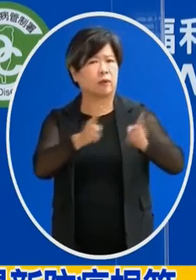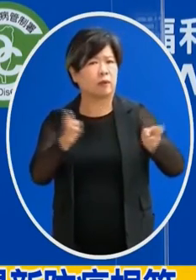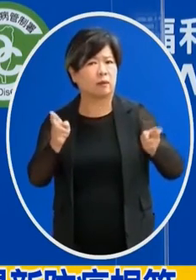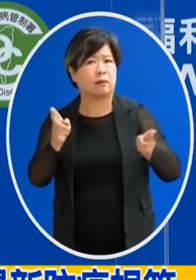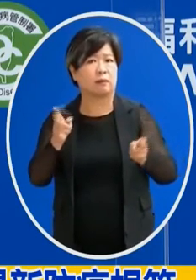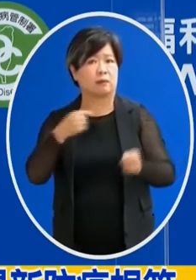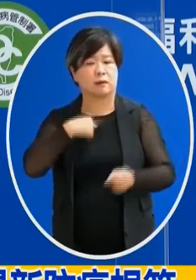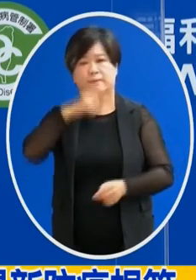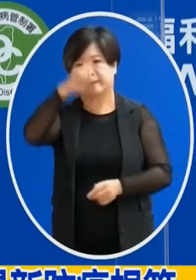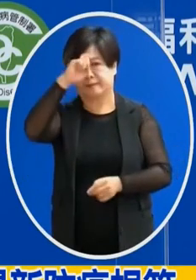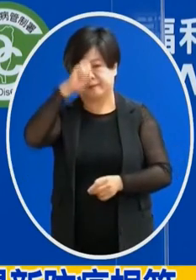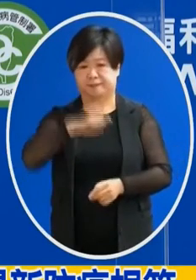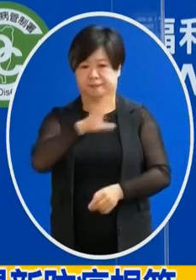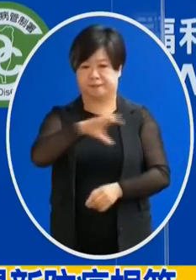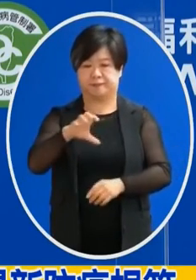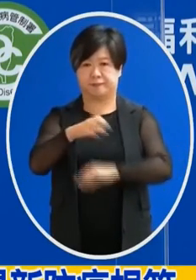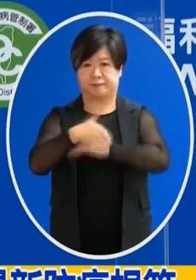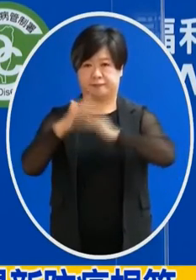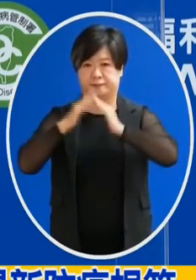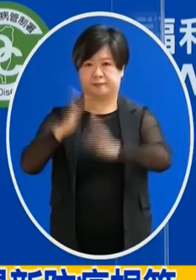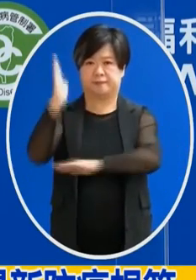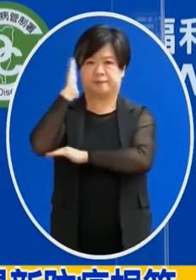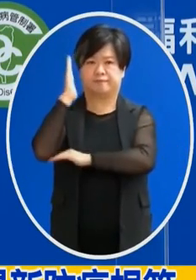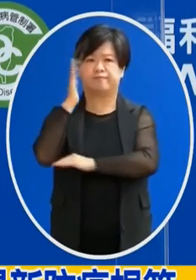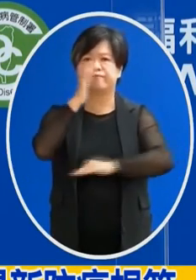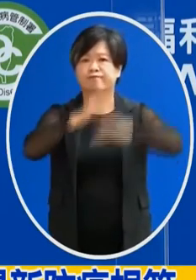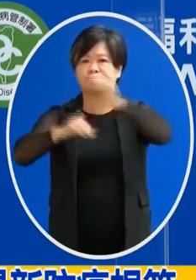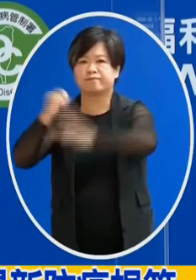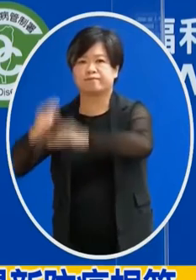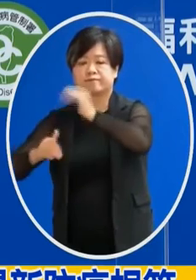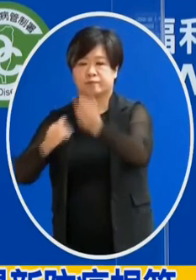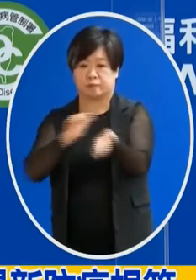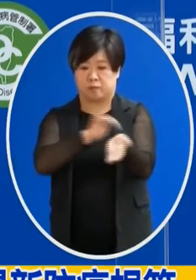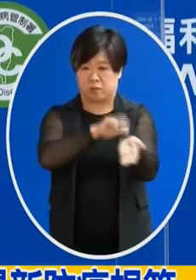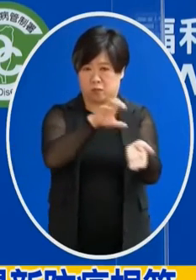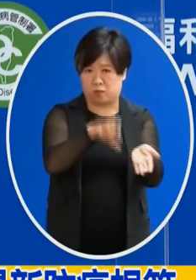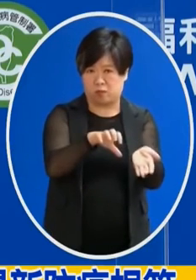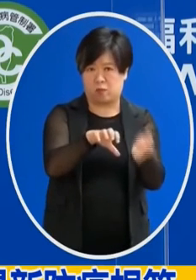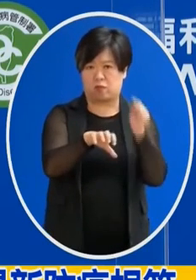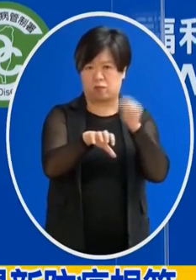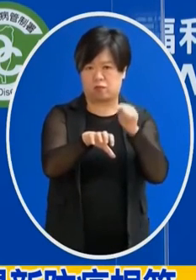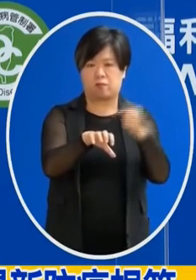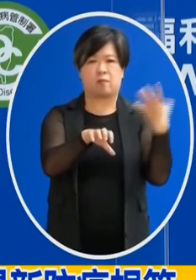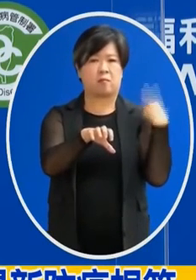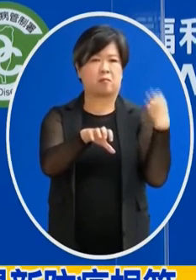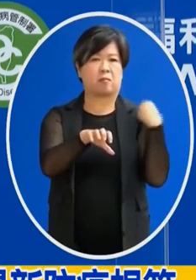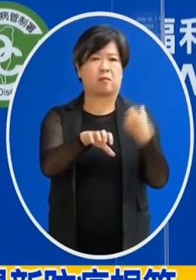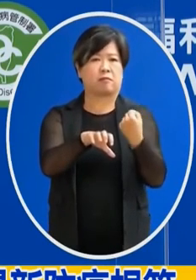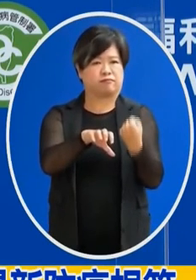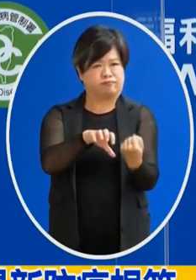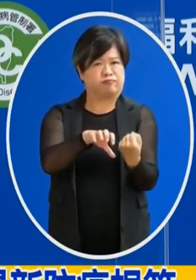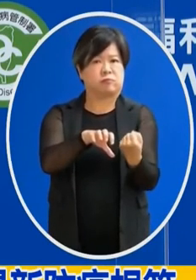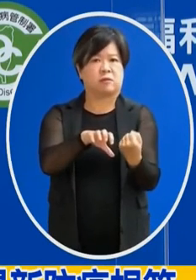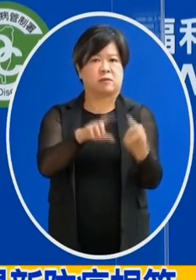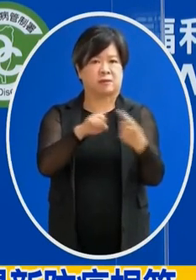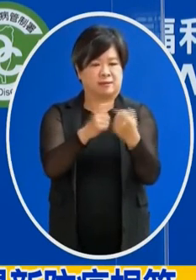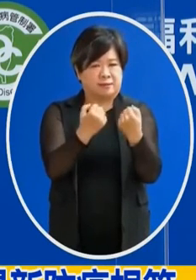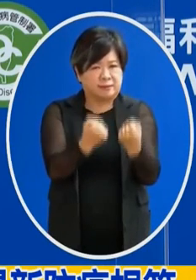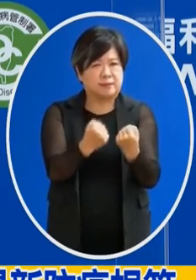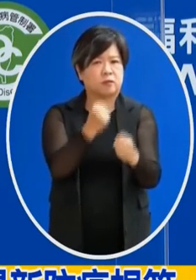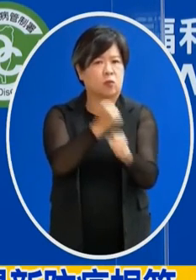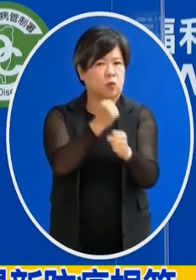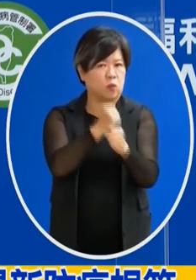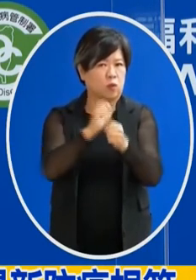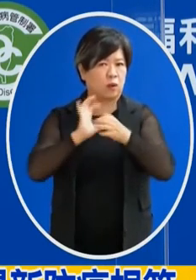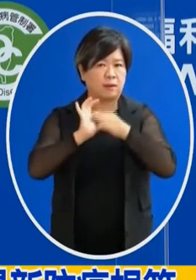们是希望县市政府协助医疗院所原来的人力，我们让他在医疗院所里面医院